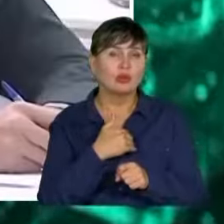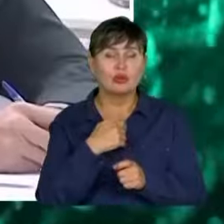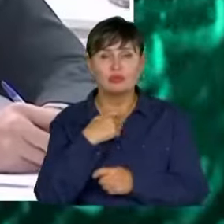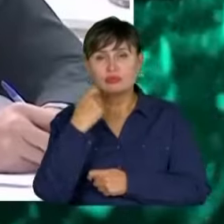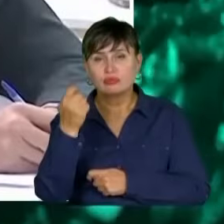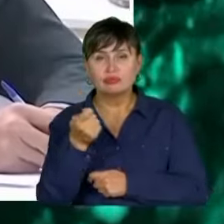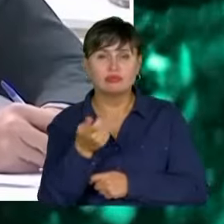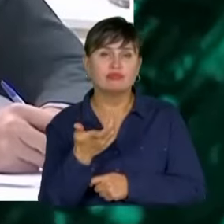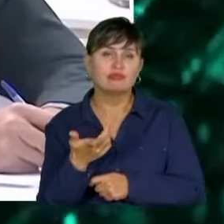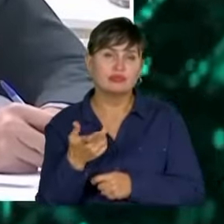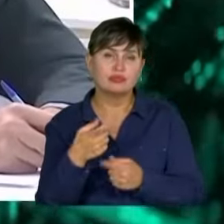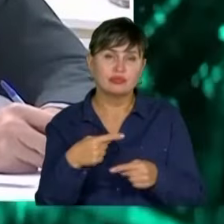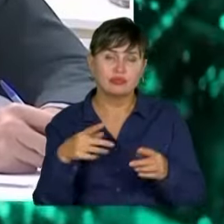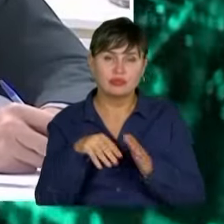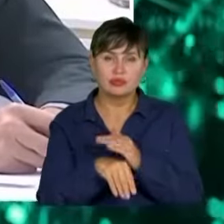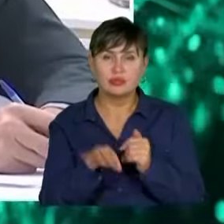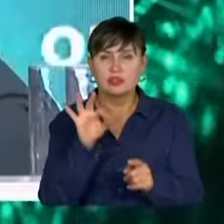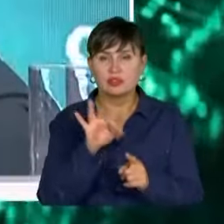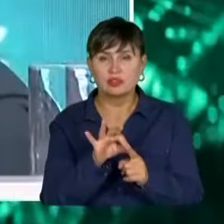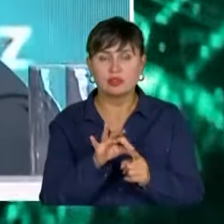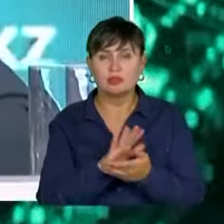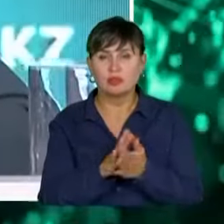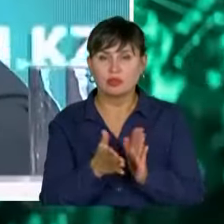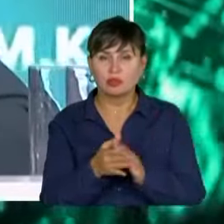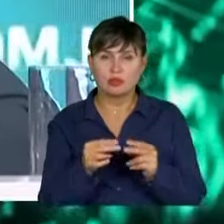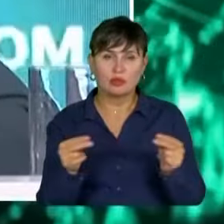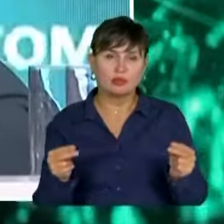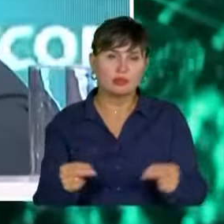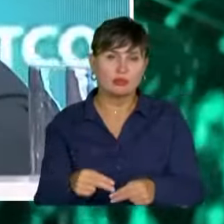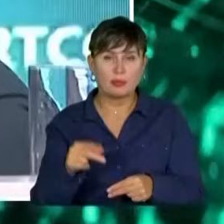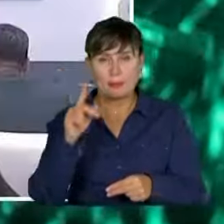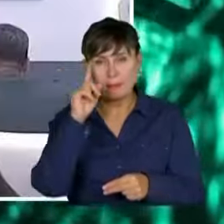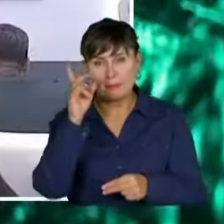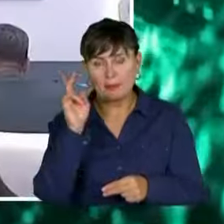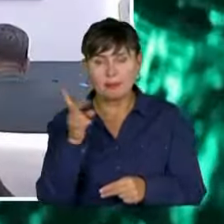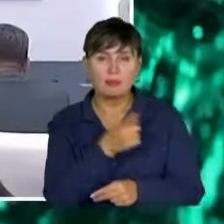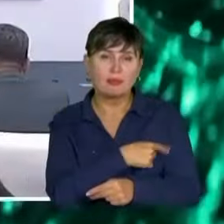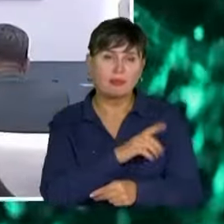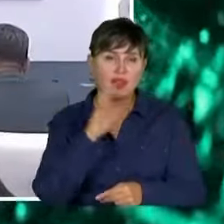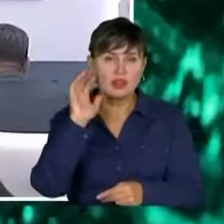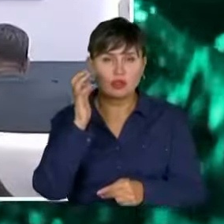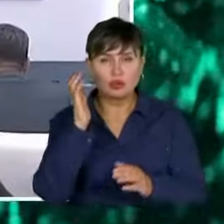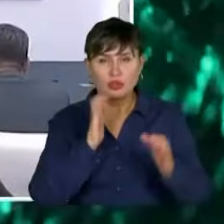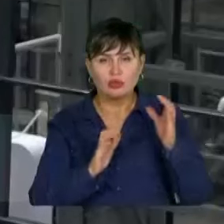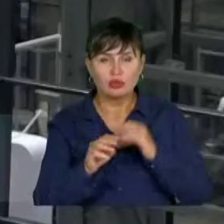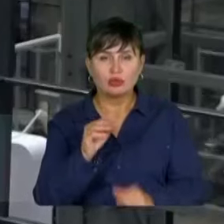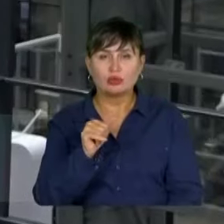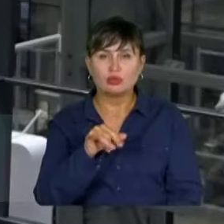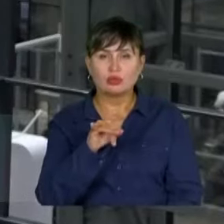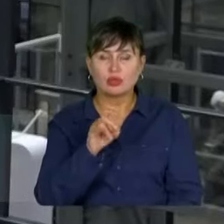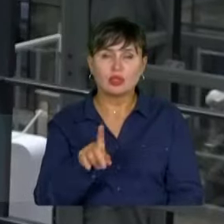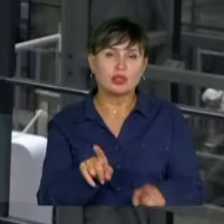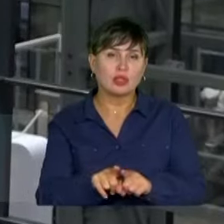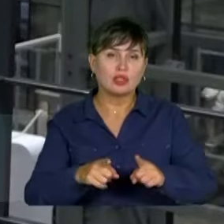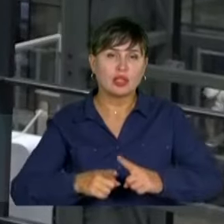попадания в вооружённый силы с этой целью подписано меморандумы с кафедрой психиатрии и клинической психологии университета Туран а также с